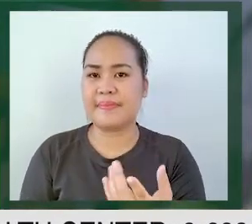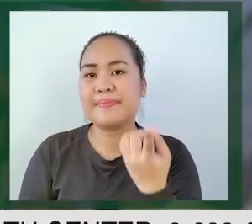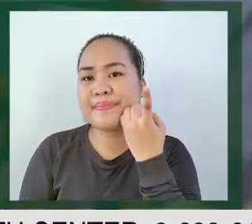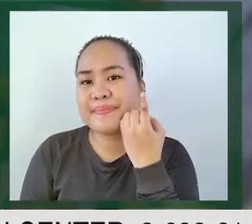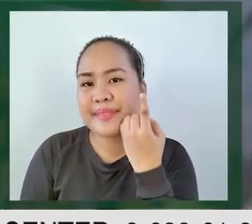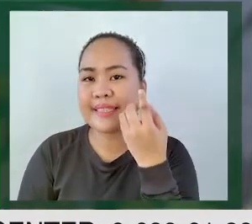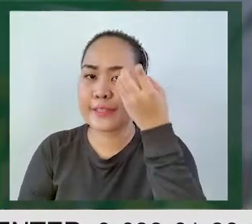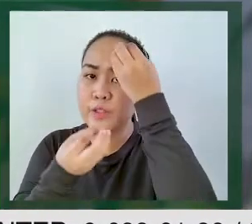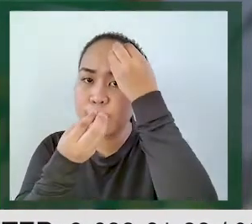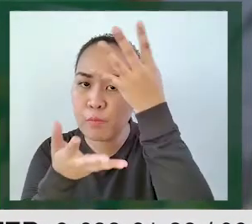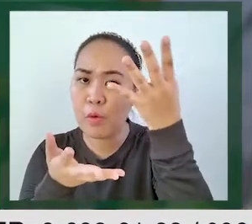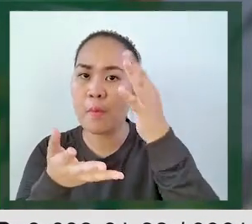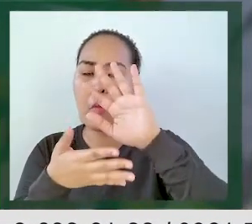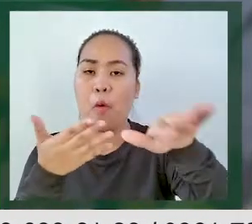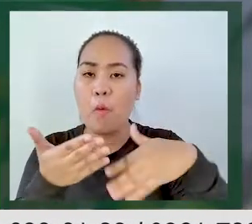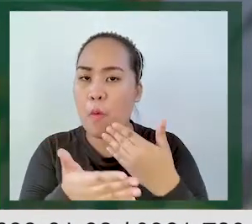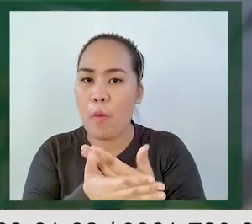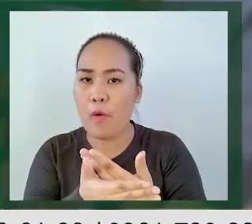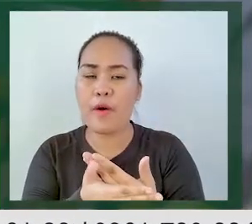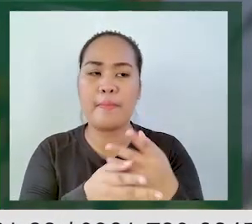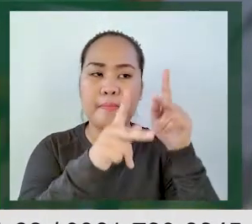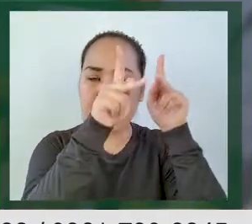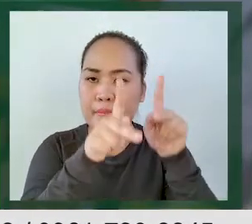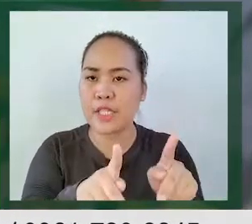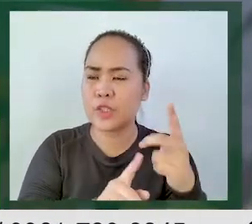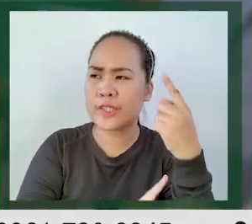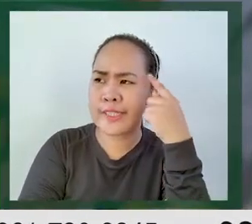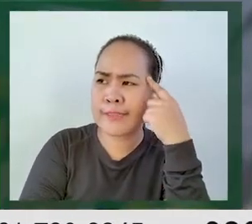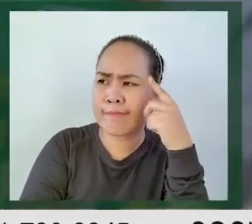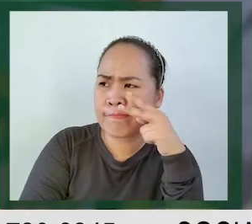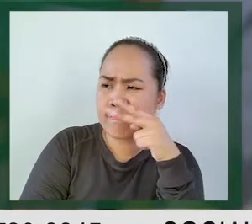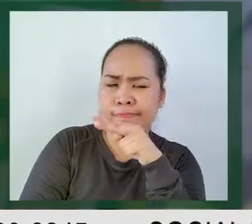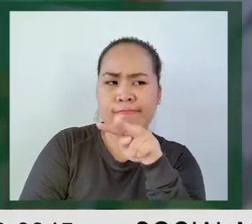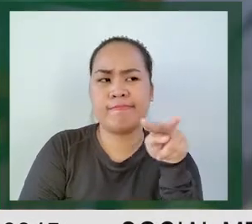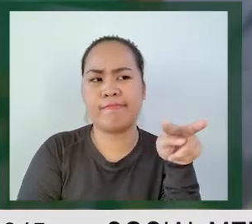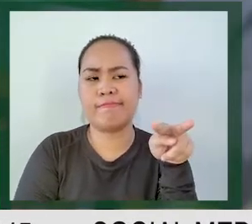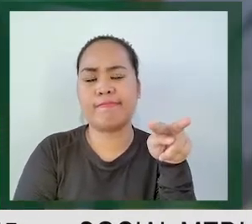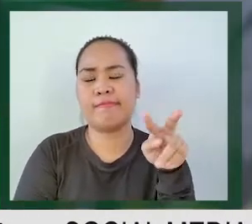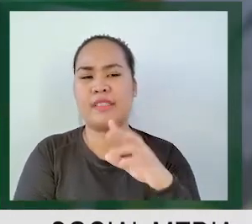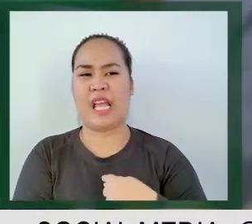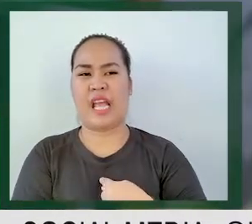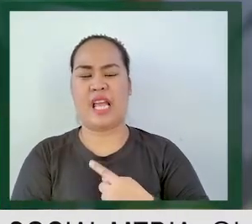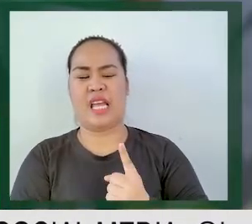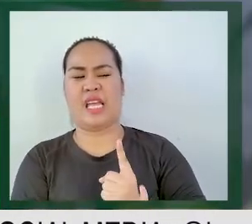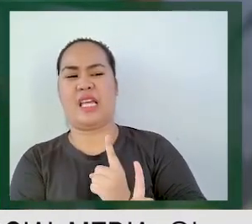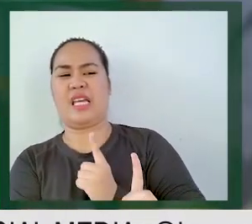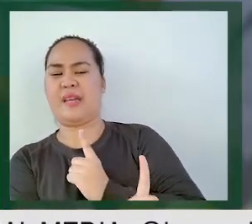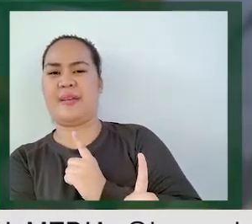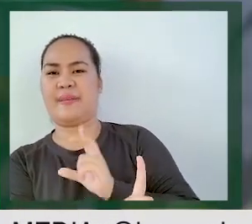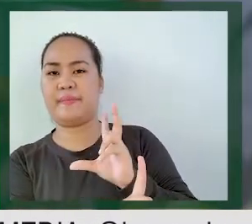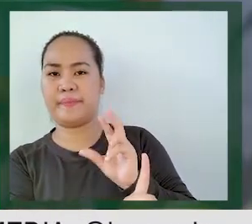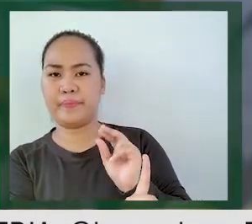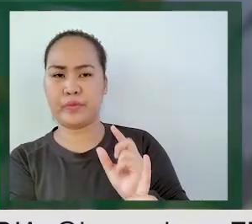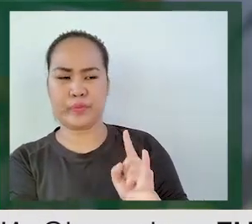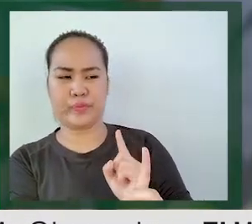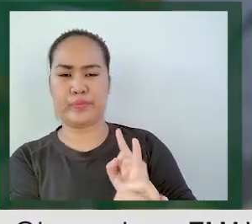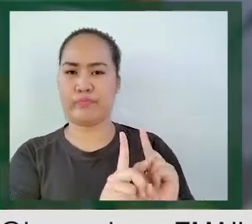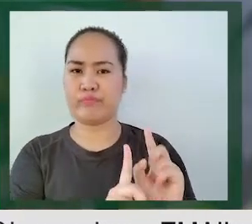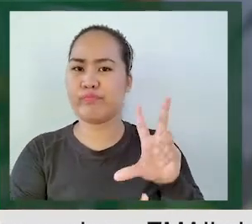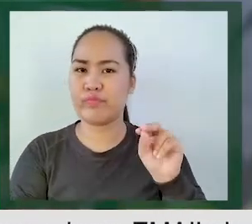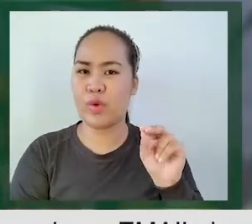ganong pamamaraan kasi, iiwas ka or di-distansya ka. Diba? Ngayon, pag komportable ka sa tao, diba? Aminin